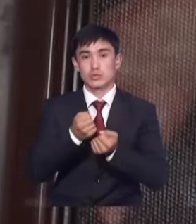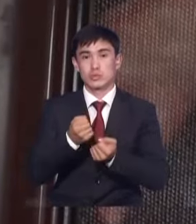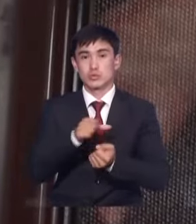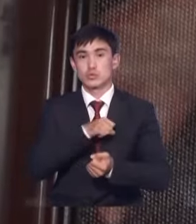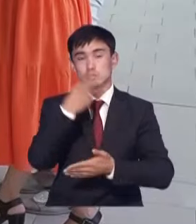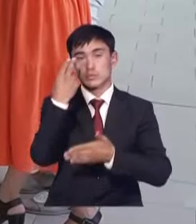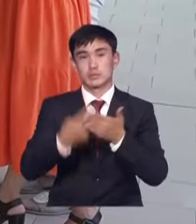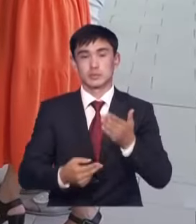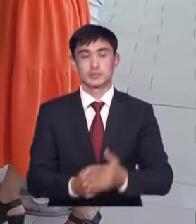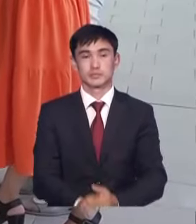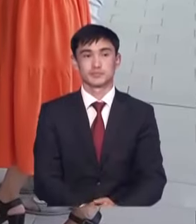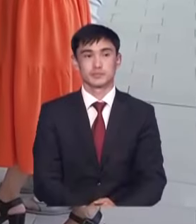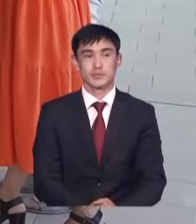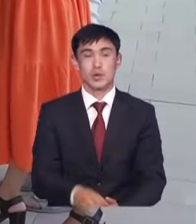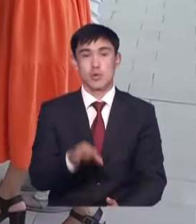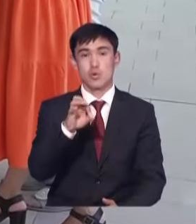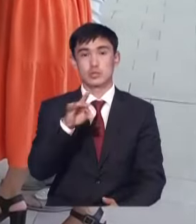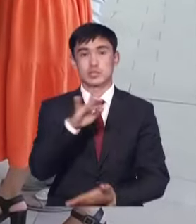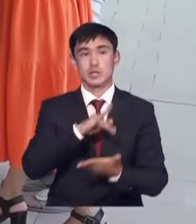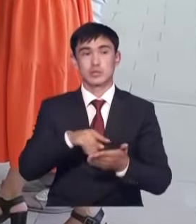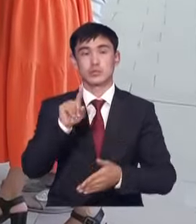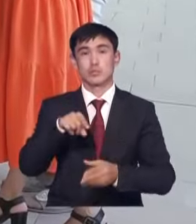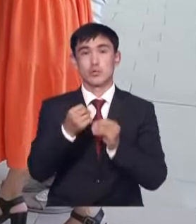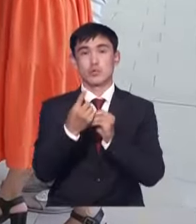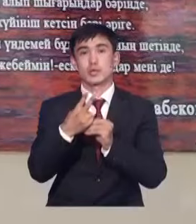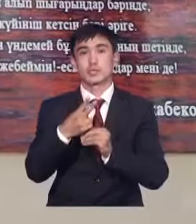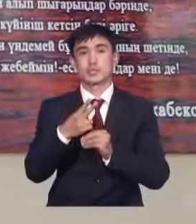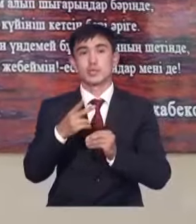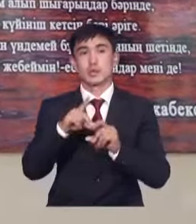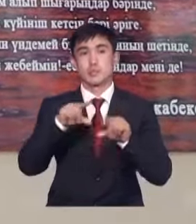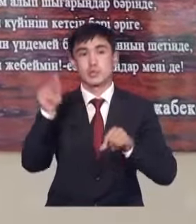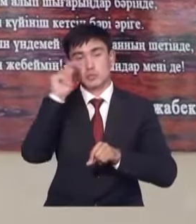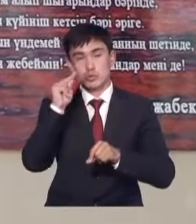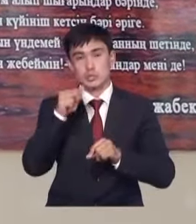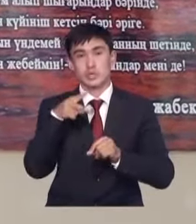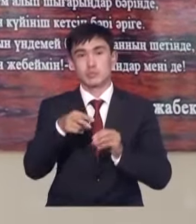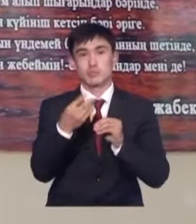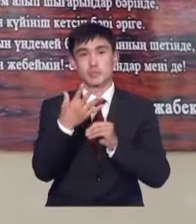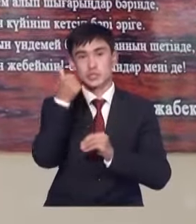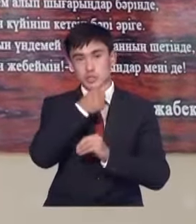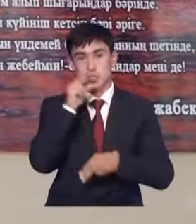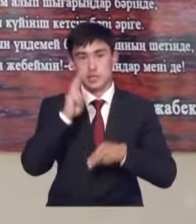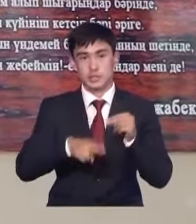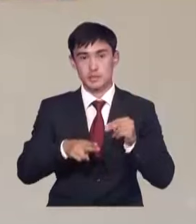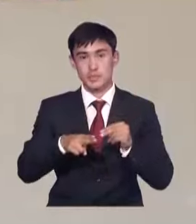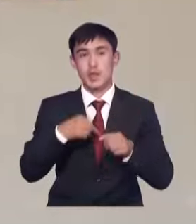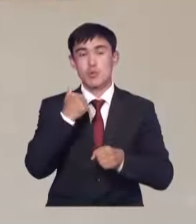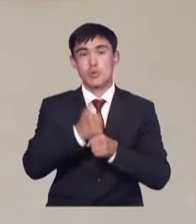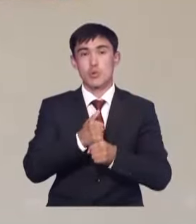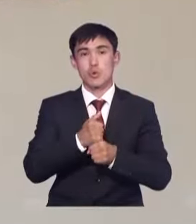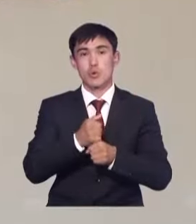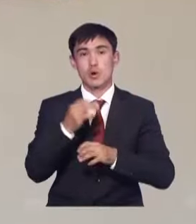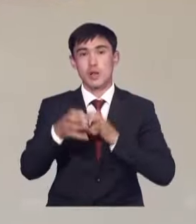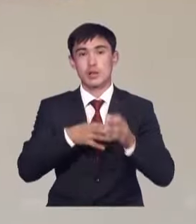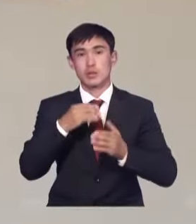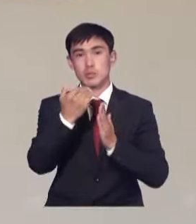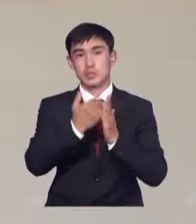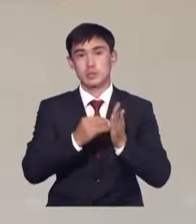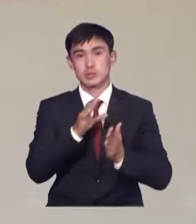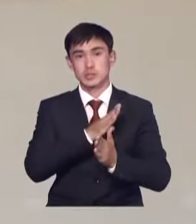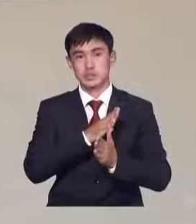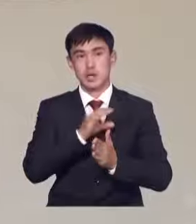қалды. Олжас қаладағы нөмір 12 мектептің түлегі. 2005 жылы өздік аяқтап, болашақ көшбасшылармен алмасу халықаралық бағдарламасы